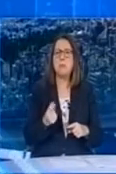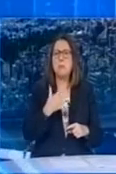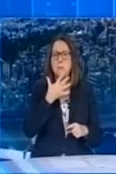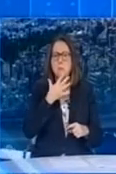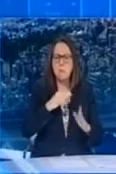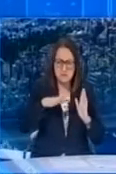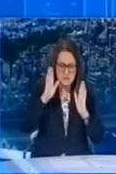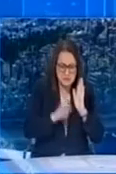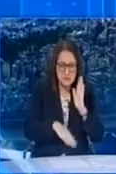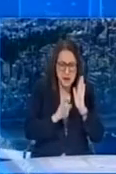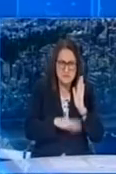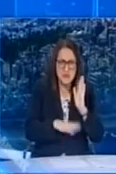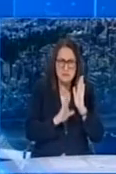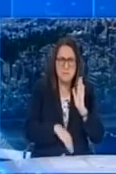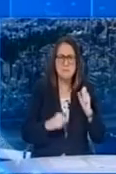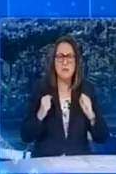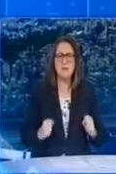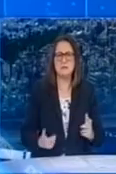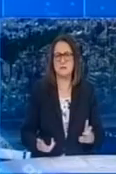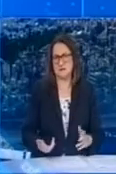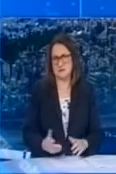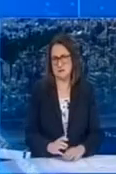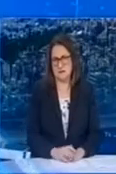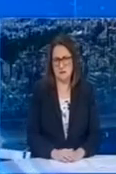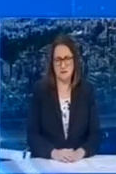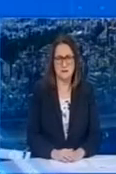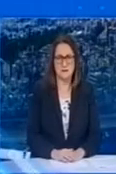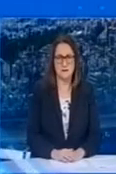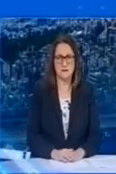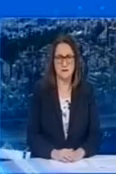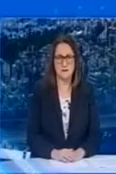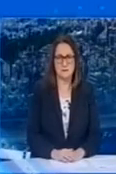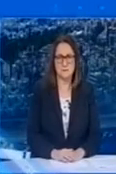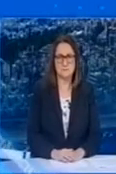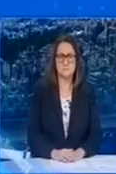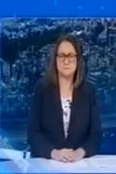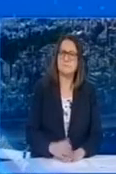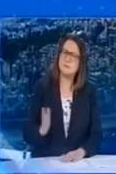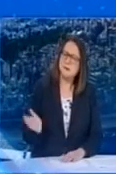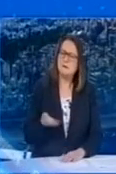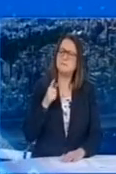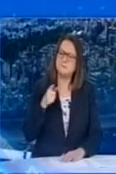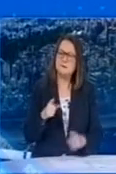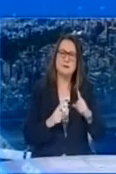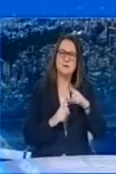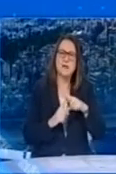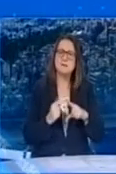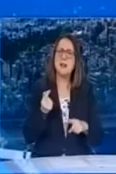από τις περισσότερες χώρες της Ευρωπαϊκής Ένωσης. Έστω και με αυτά όμως τα μη επαρκή